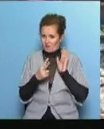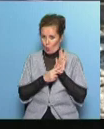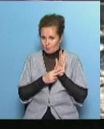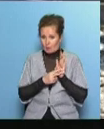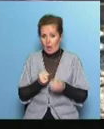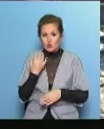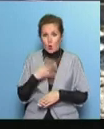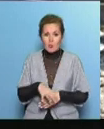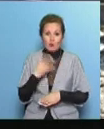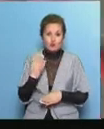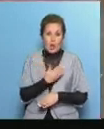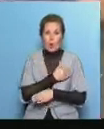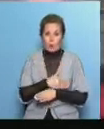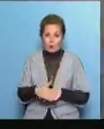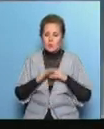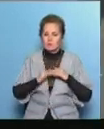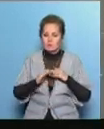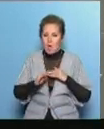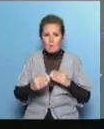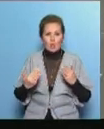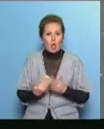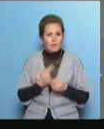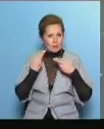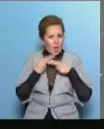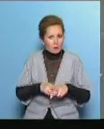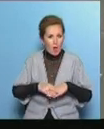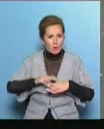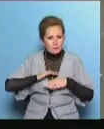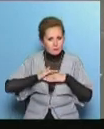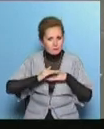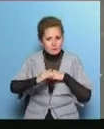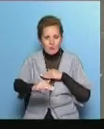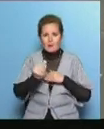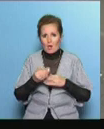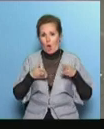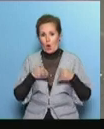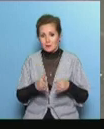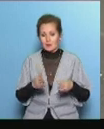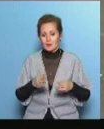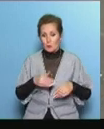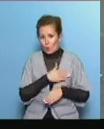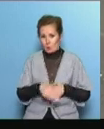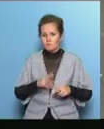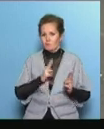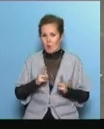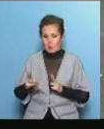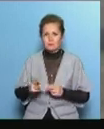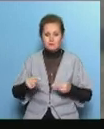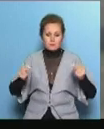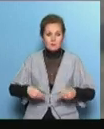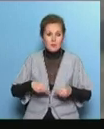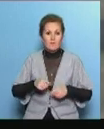44 улицах покрытие укладывали по новой технологии. Городские дороги привели в порядок в рамках соглашения, которое заключили власти республики